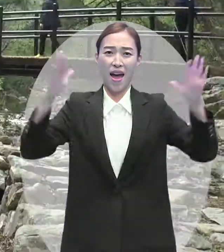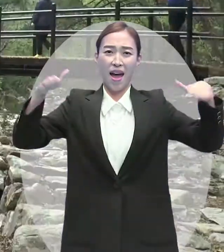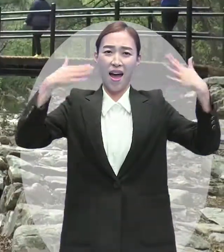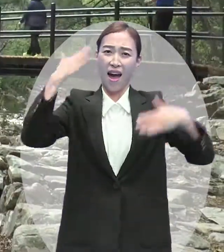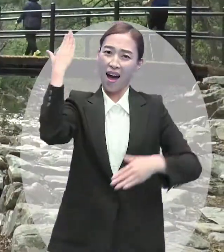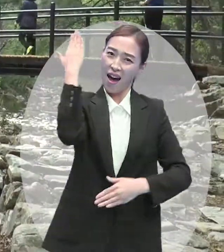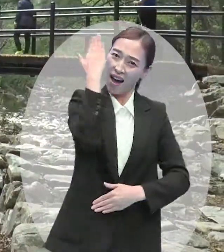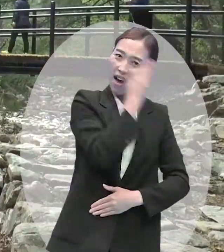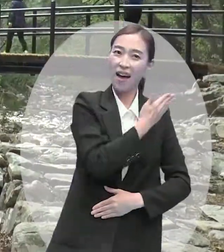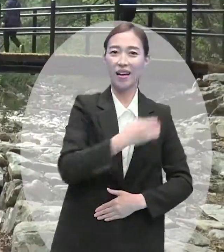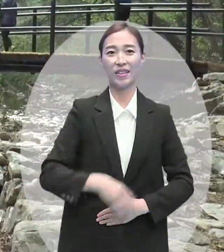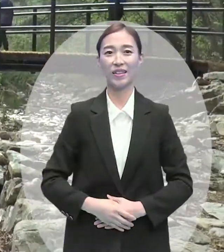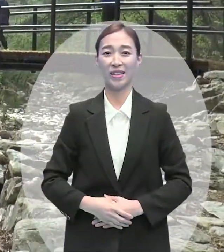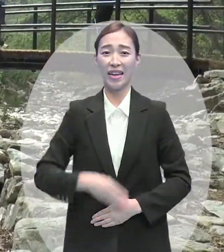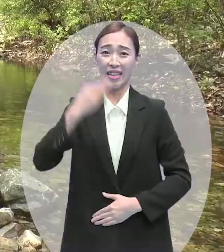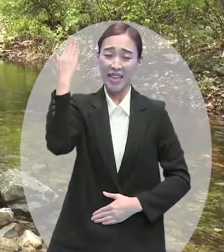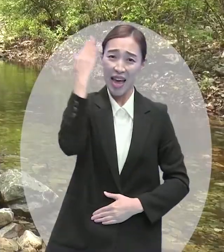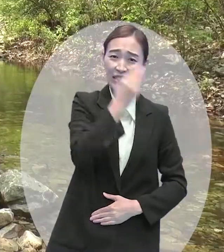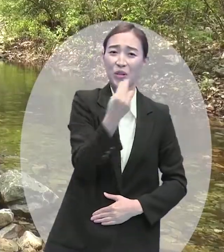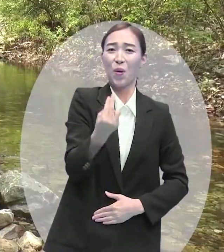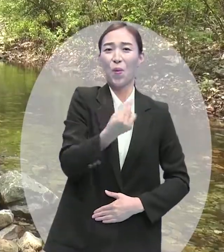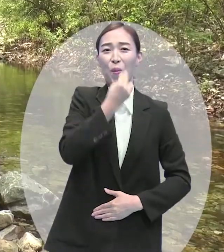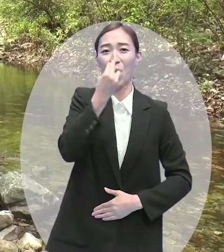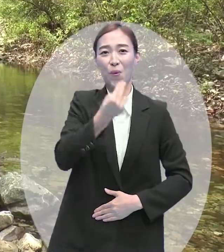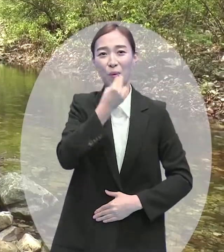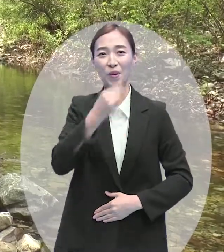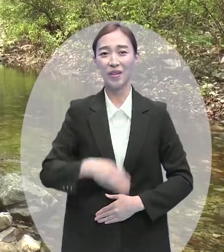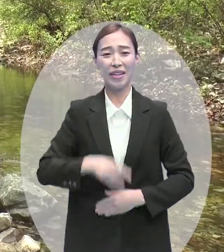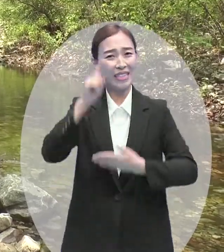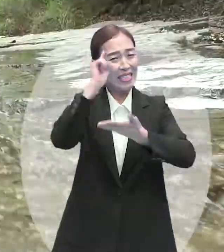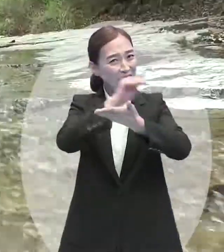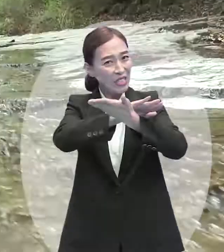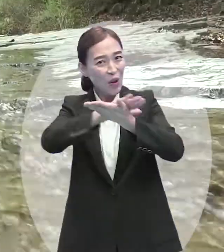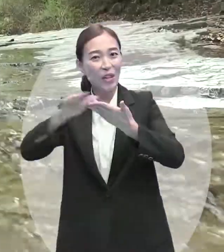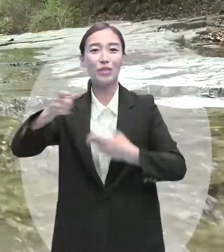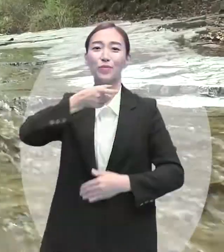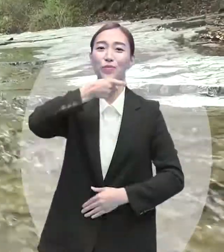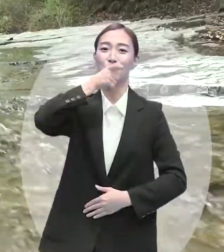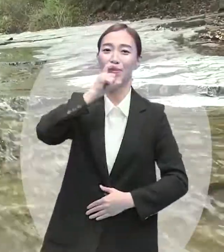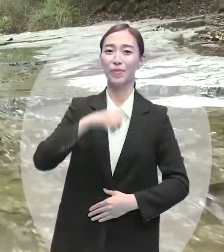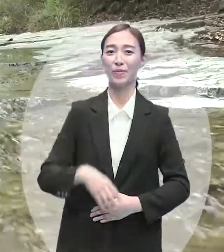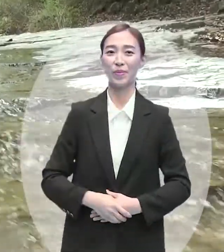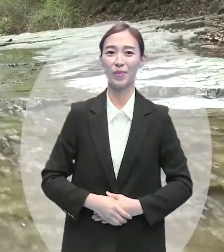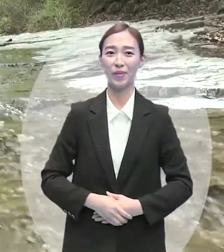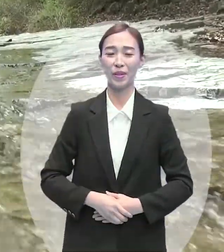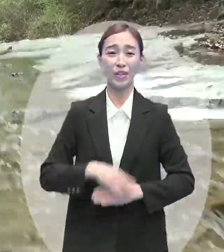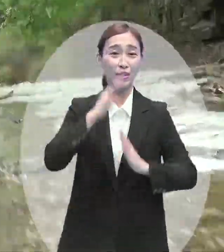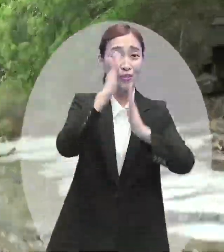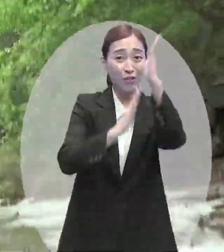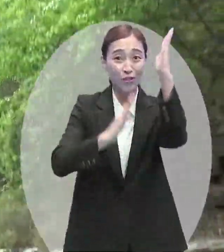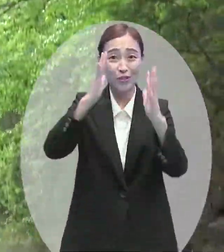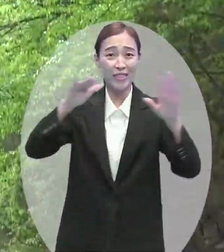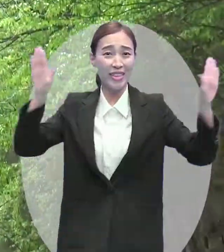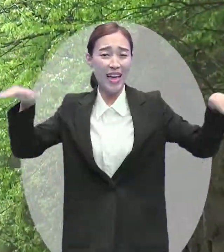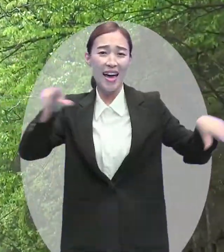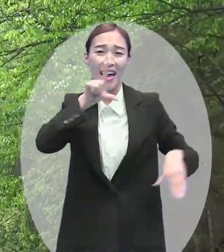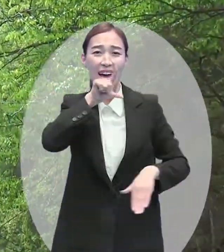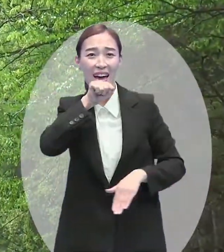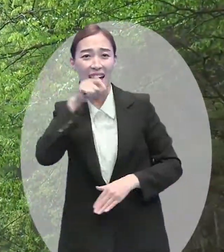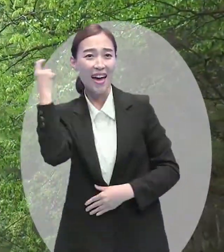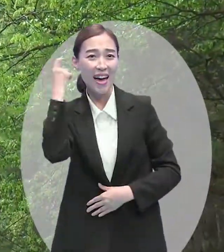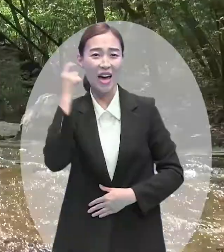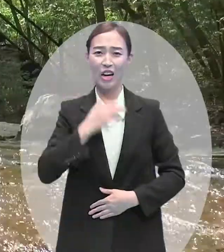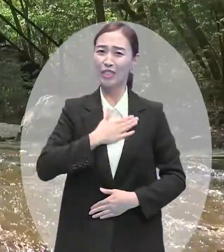맑은 바람, 깨끗한 공기, 시원한 물, 푸른 숲과